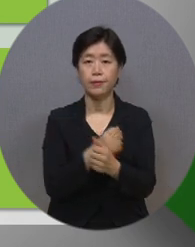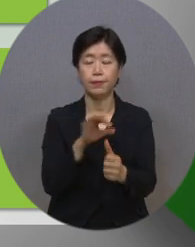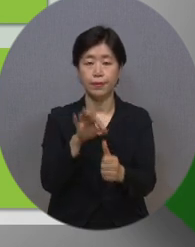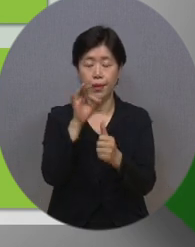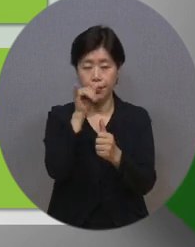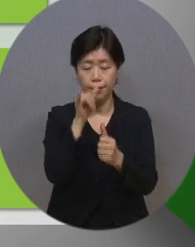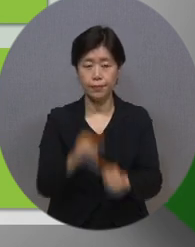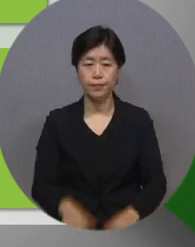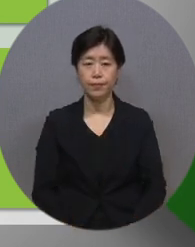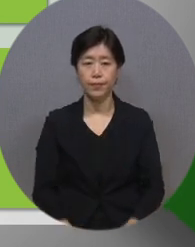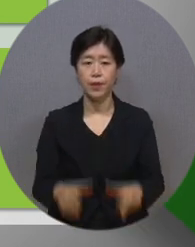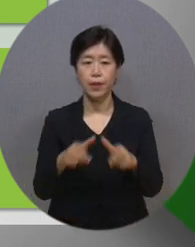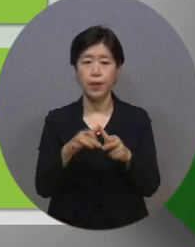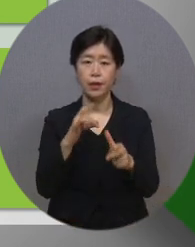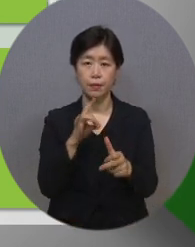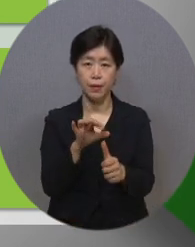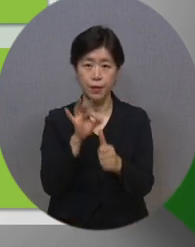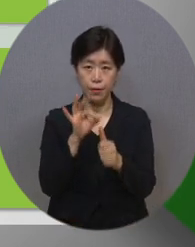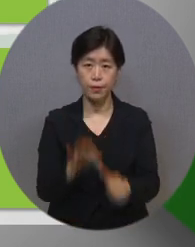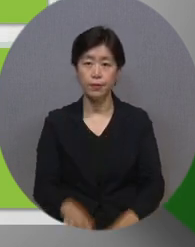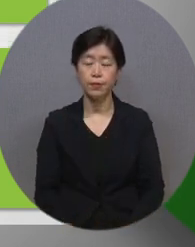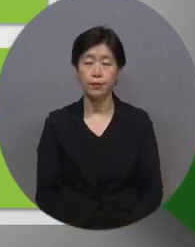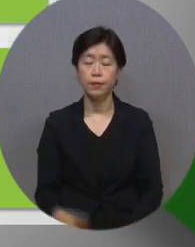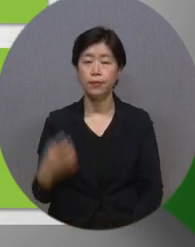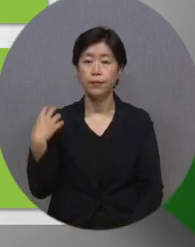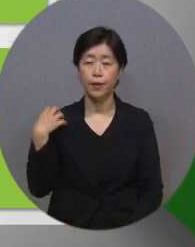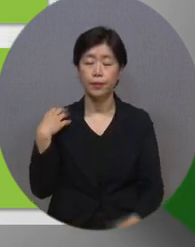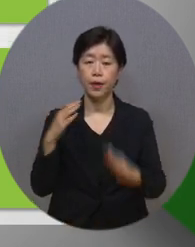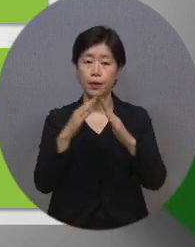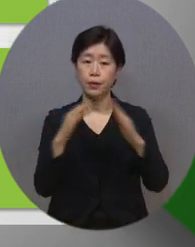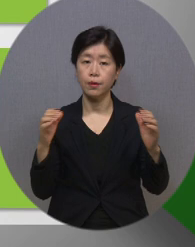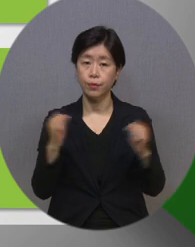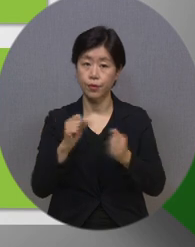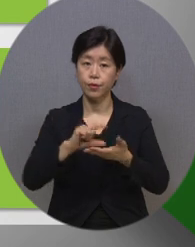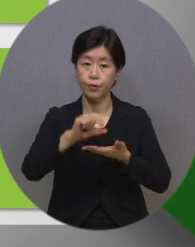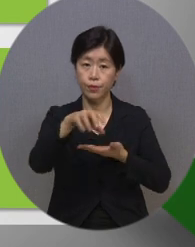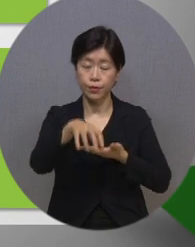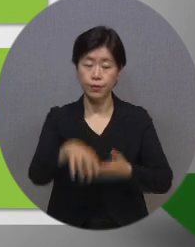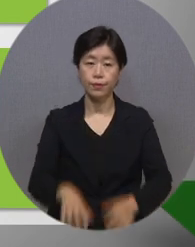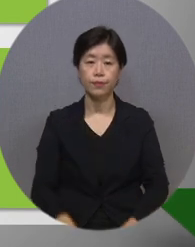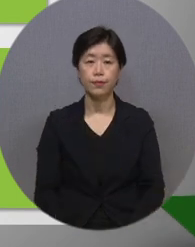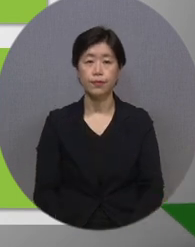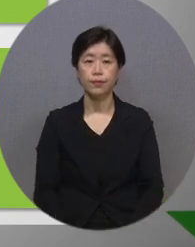모집합니다. 장애인만 채용하며 담당지사는 전북지사입니다.